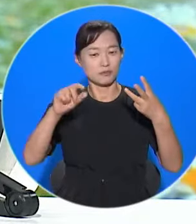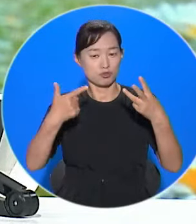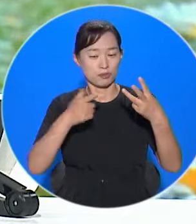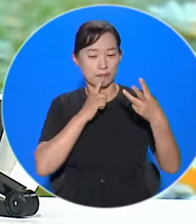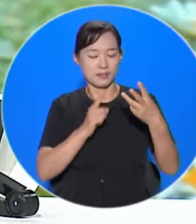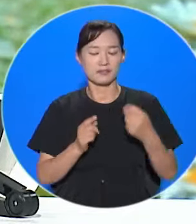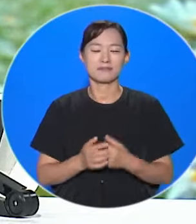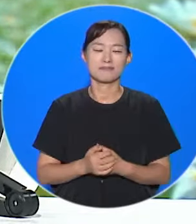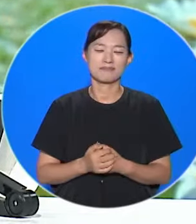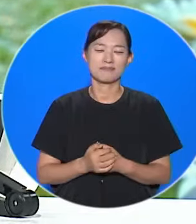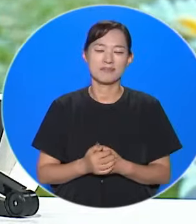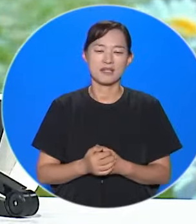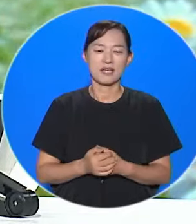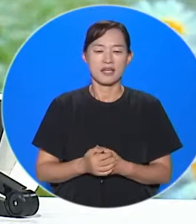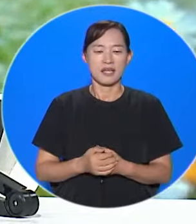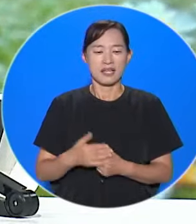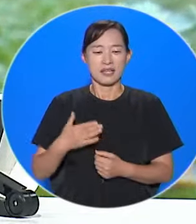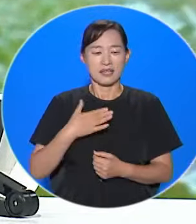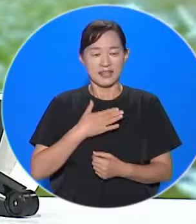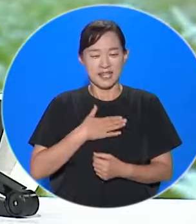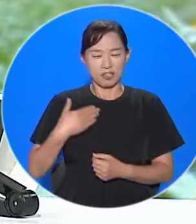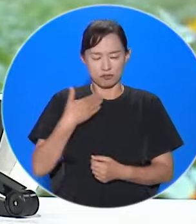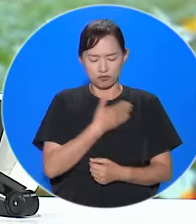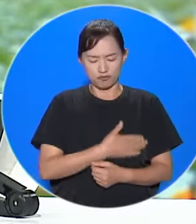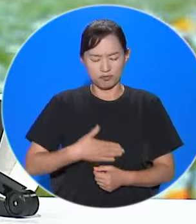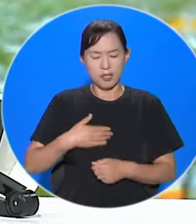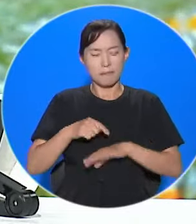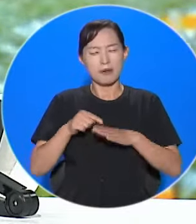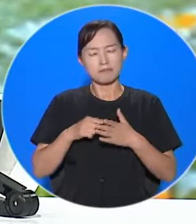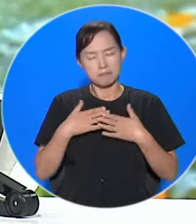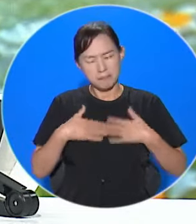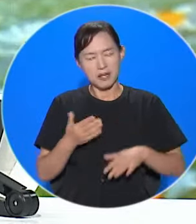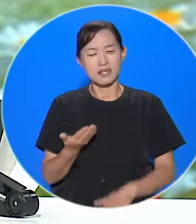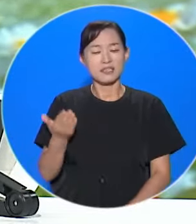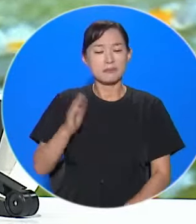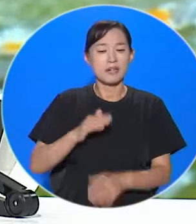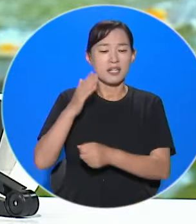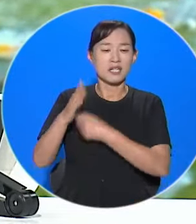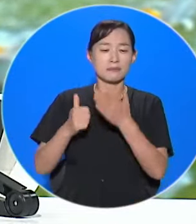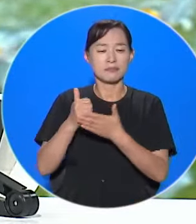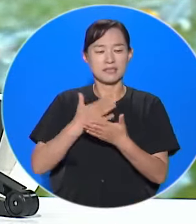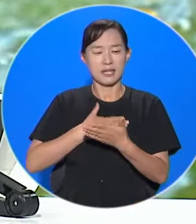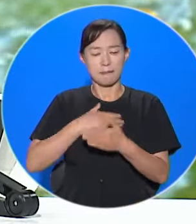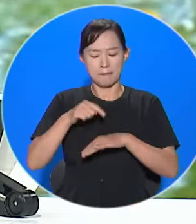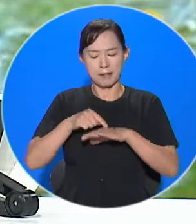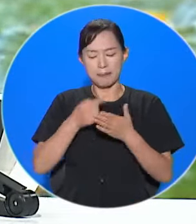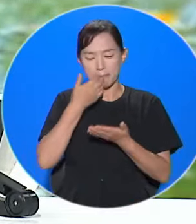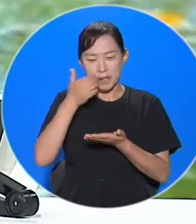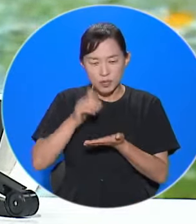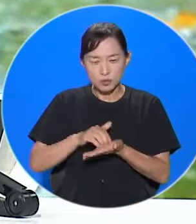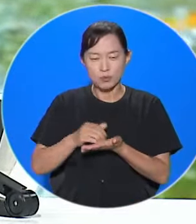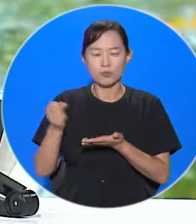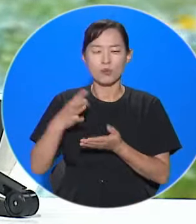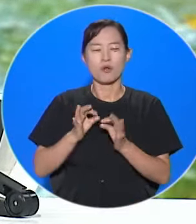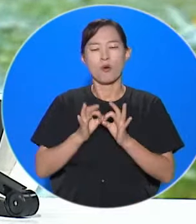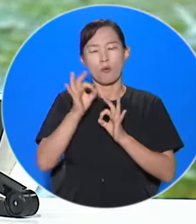26절 말씀인데요. 내 육체와 마음은 쇠약하나 하나님은 내 마음의 반석이시오